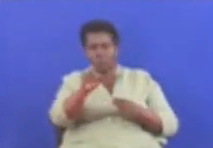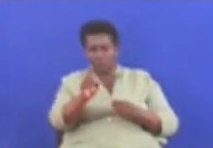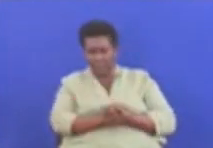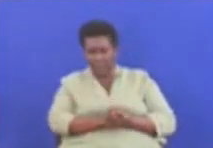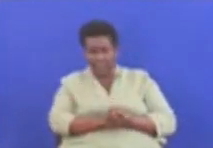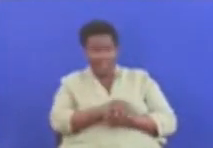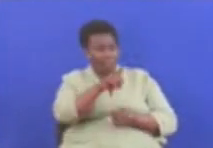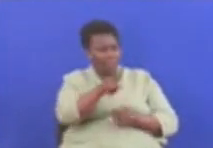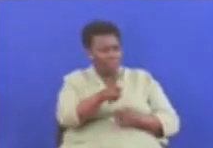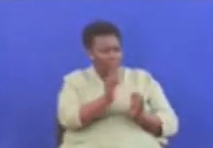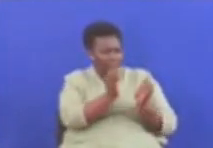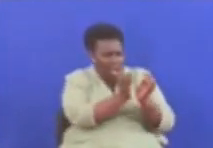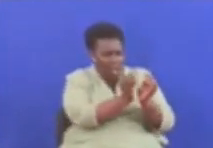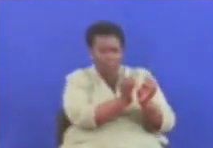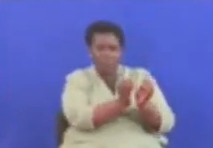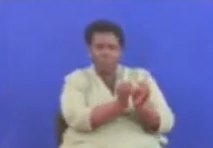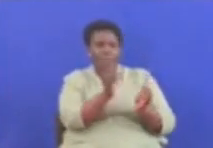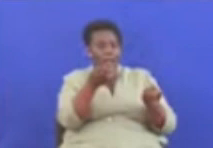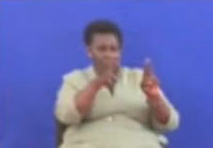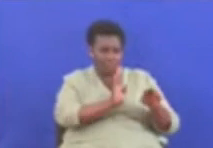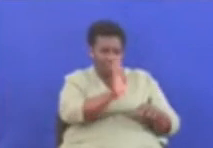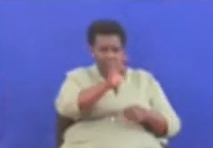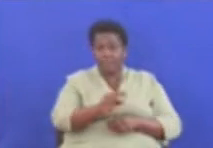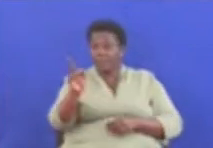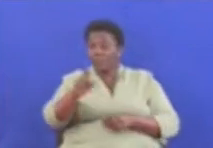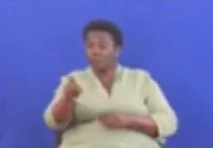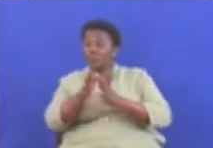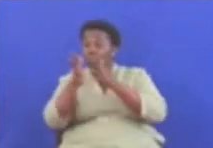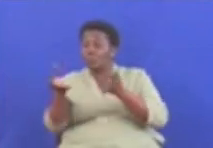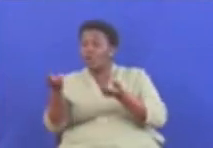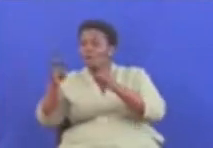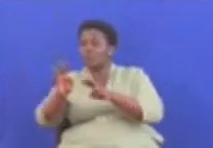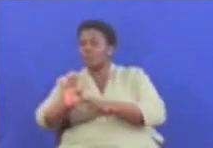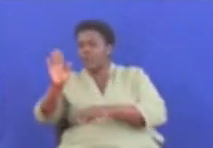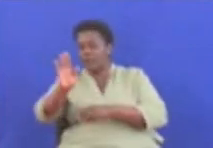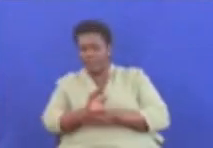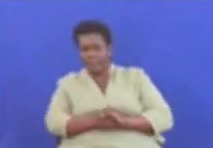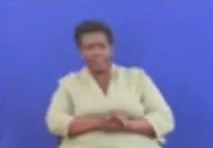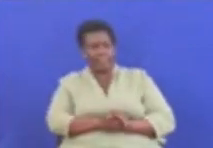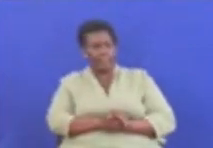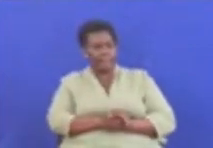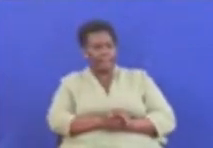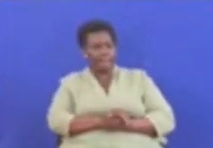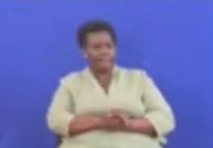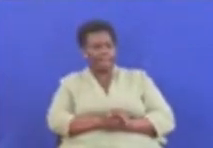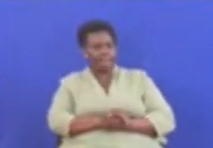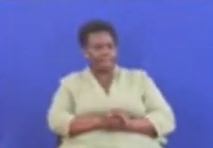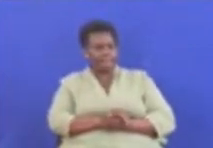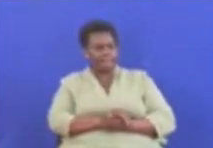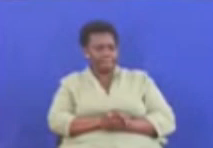kulingana na udogo wake na makosa makubwa yawe na adhabu zake kulingana na uzito wa kosa. Mheshimiwa